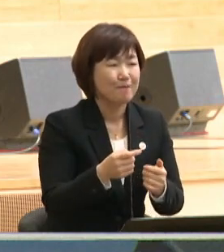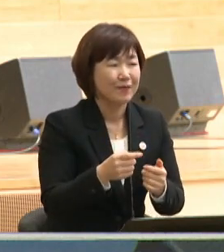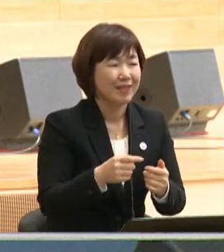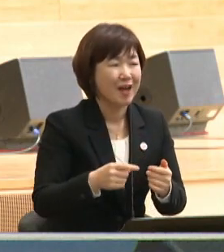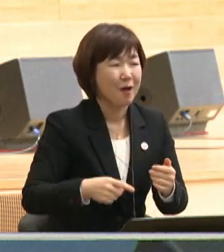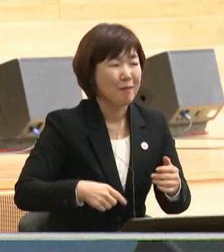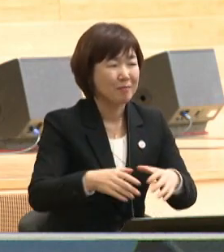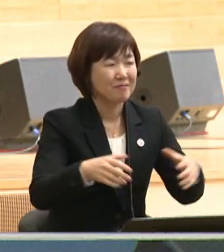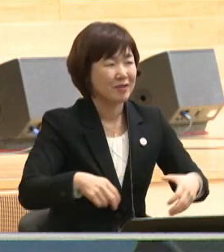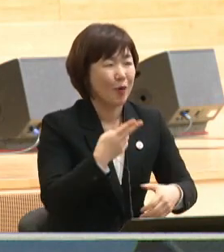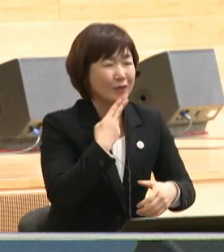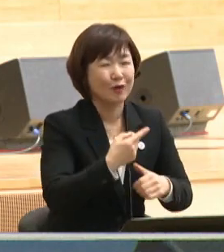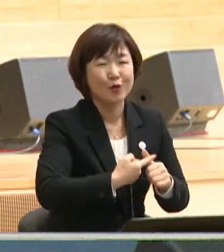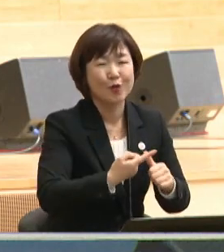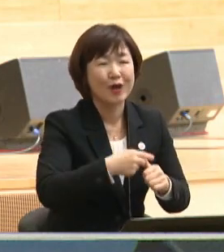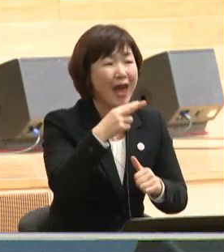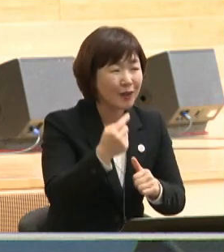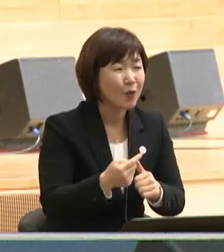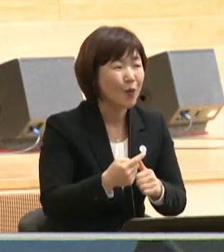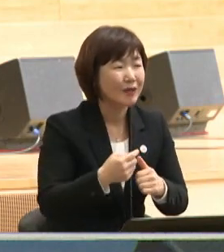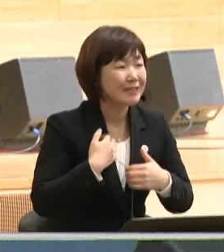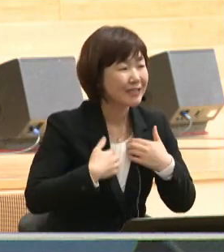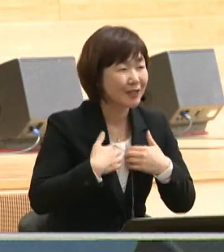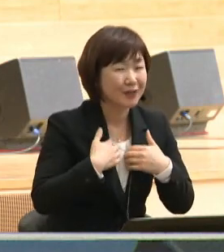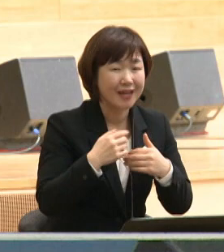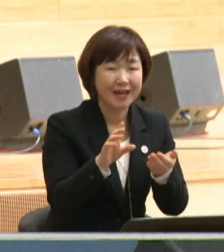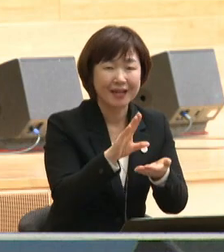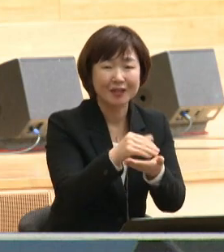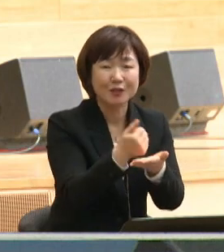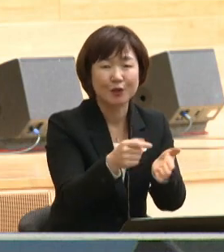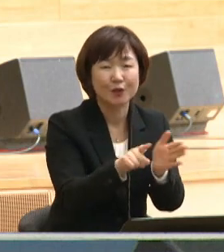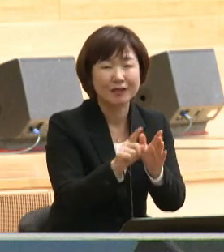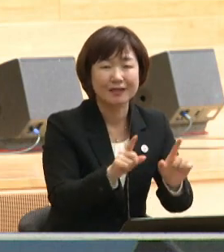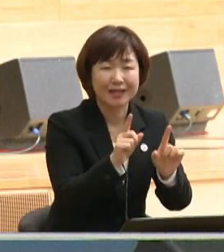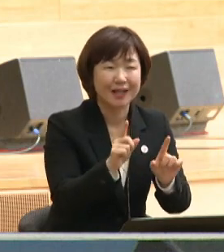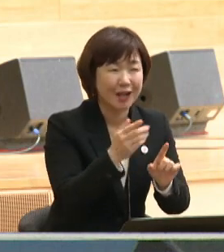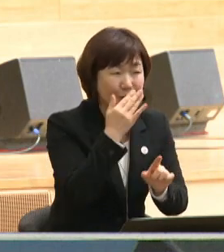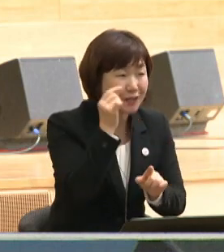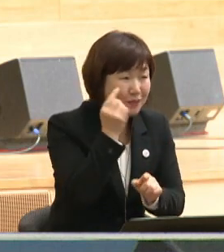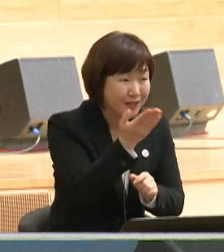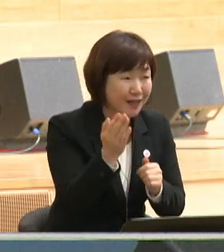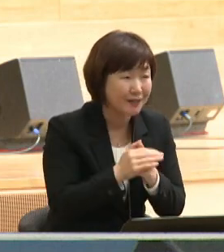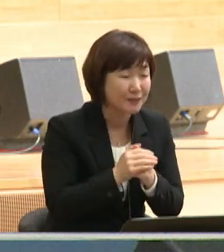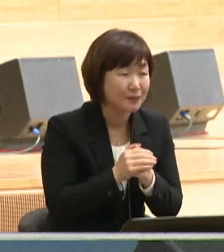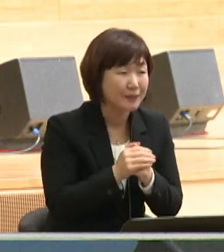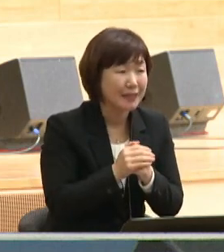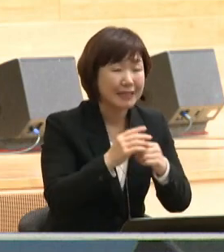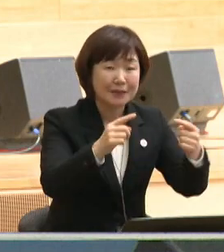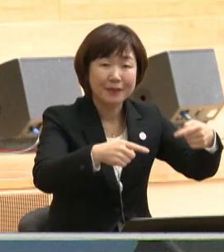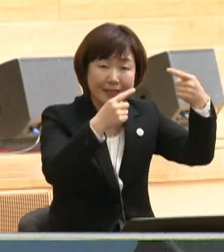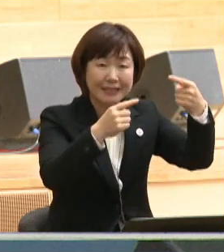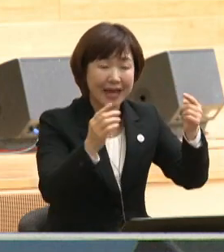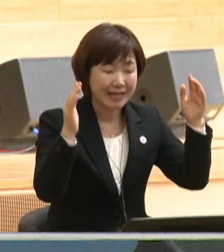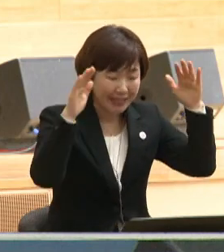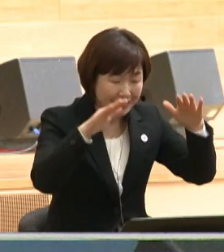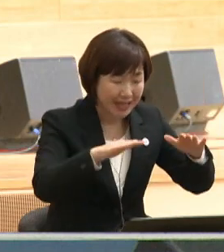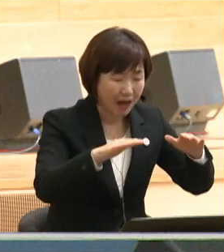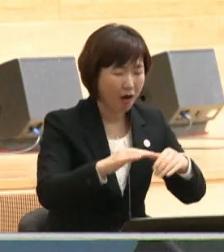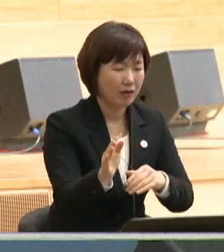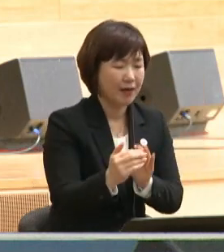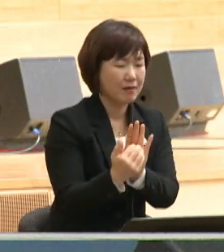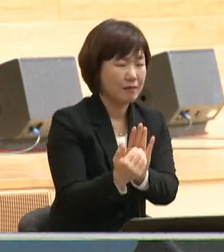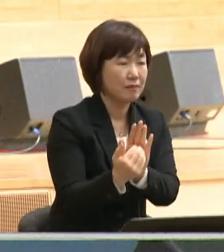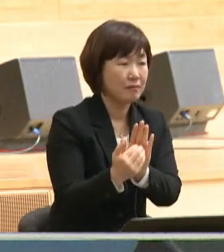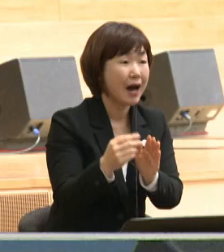기꺼이 그리스도는 다 함께 살아가시겠습니다 설 명절에 제사상에 절하지 않는다고 하다가